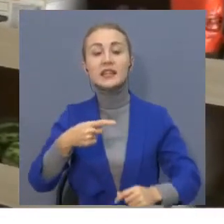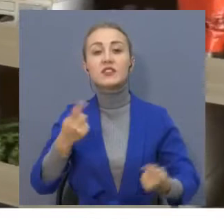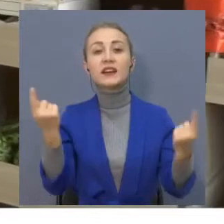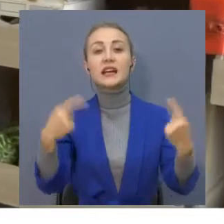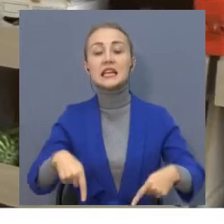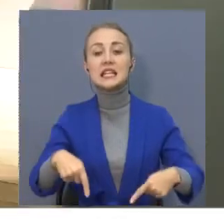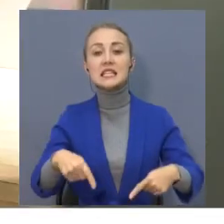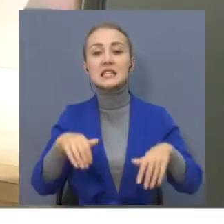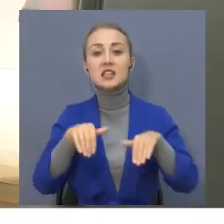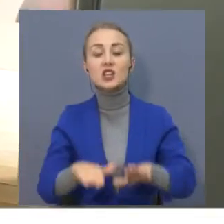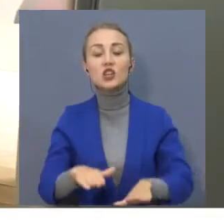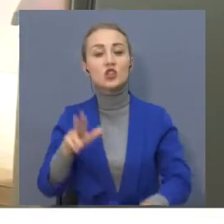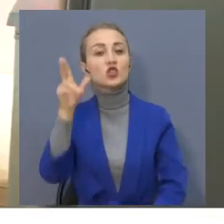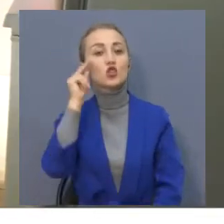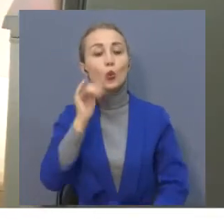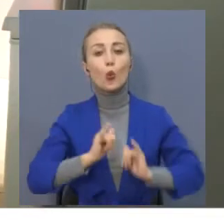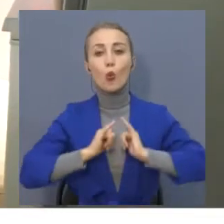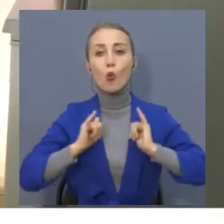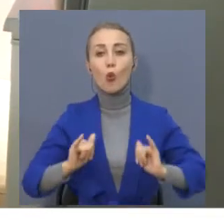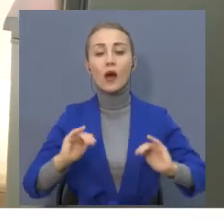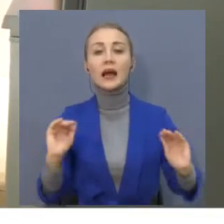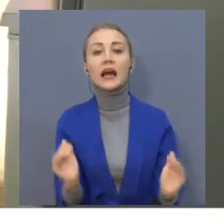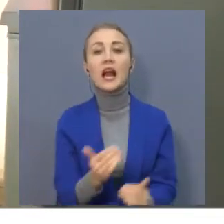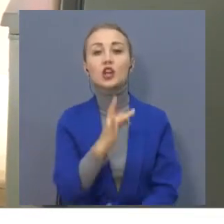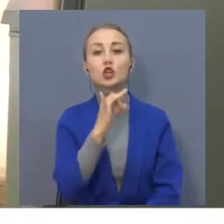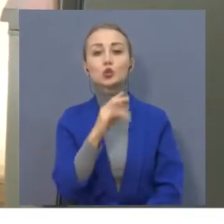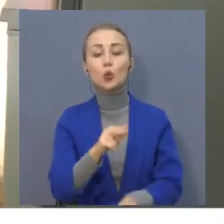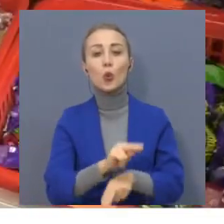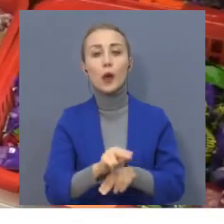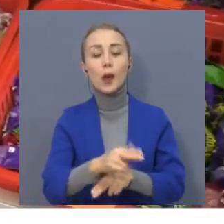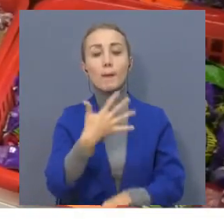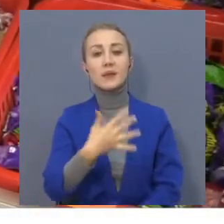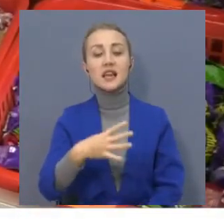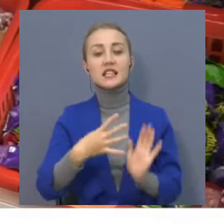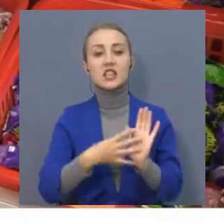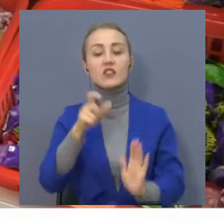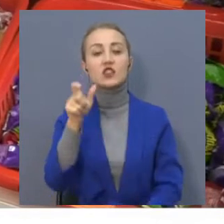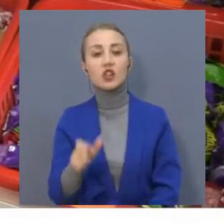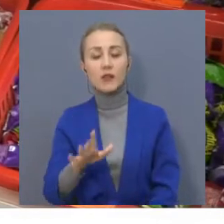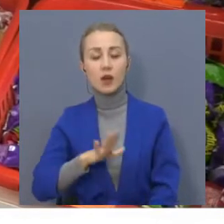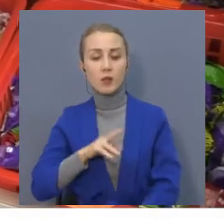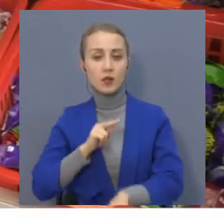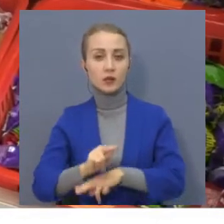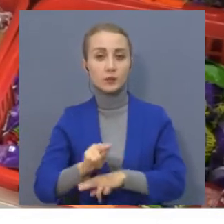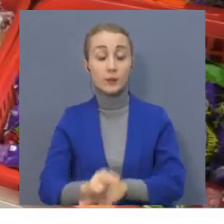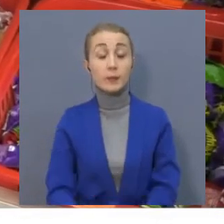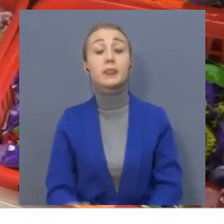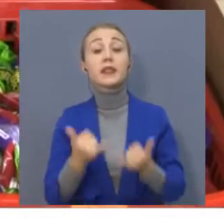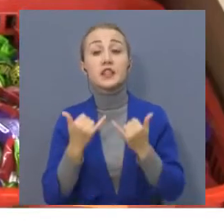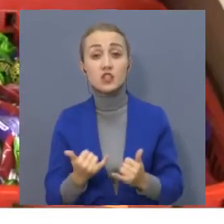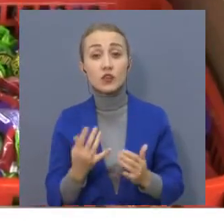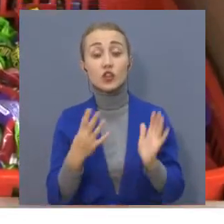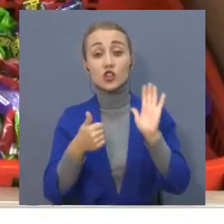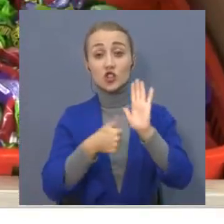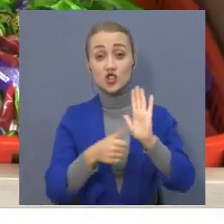Бүгінде олардың саны 19. Солардың бірі Мадина Қалибекова. Өткен жылы ол бизнес бастау бағдарламасы аясында қысқа мерзімді курстан өтіп сертификатқа қол